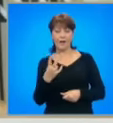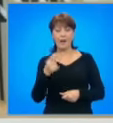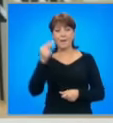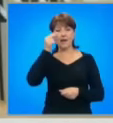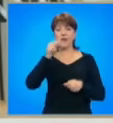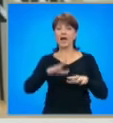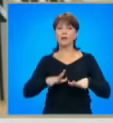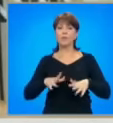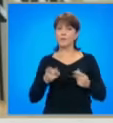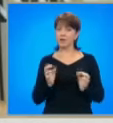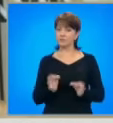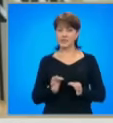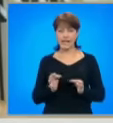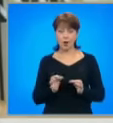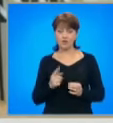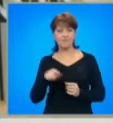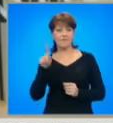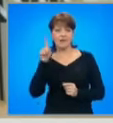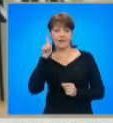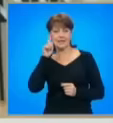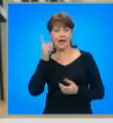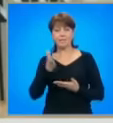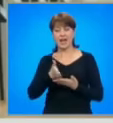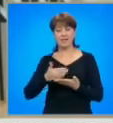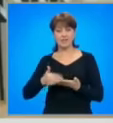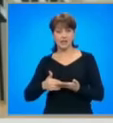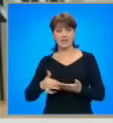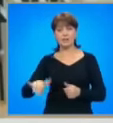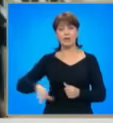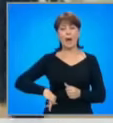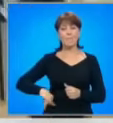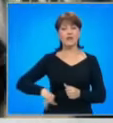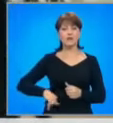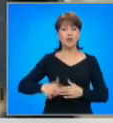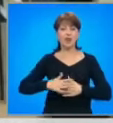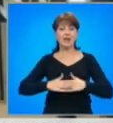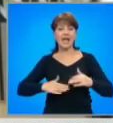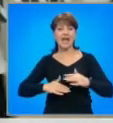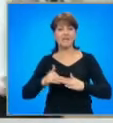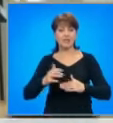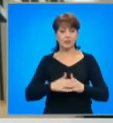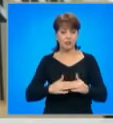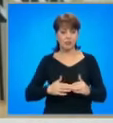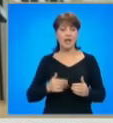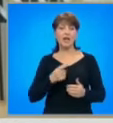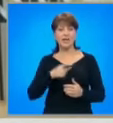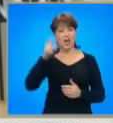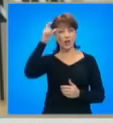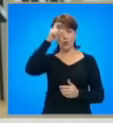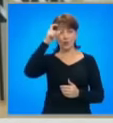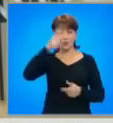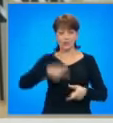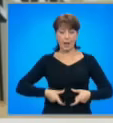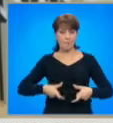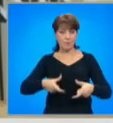много сериозно, тъй като, както знаете, част от международната инфраструктура, включително и Турски поток, преминават